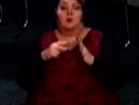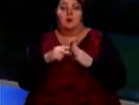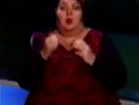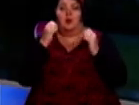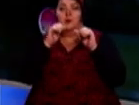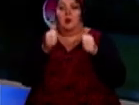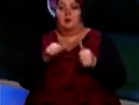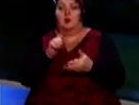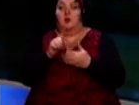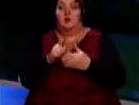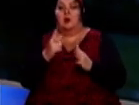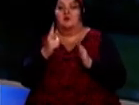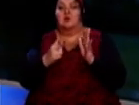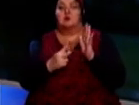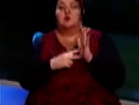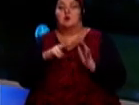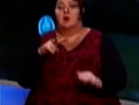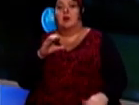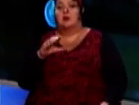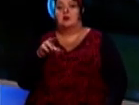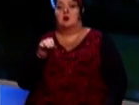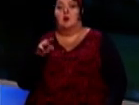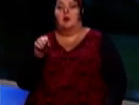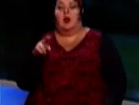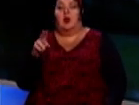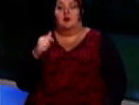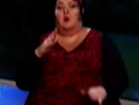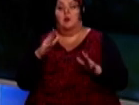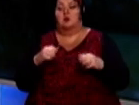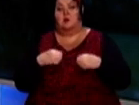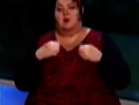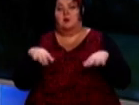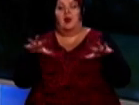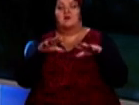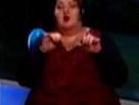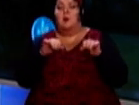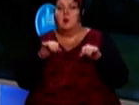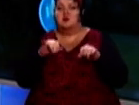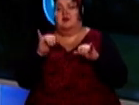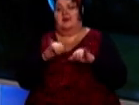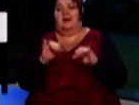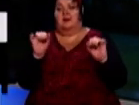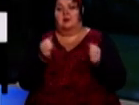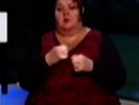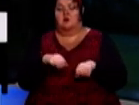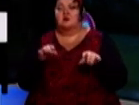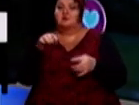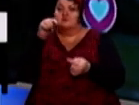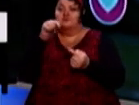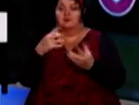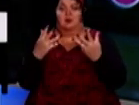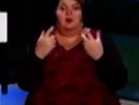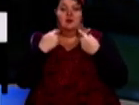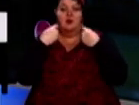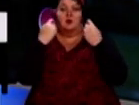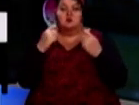би встановити 27 листопада. Ми будемо намагатися зробити все можливе і неможливе для того, щоб саме на день народження Льва